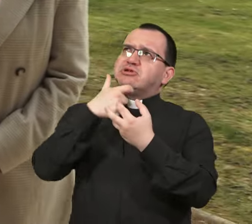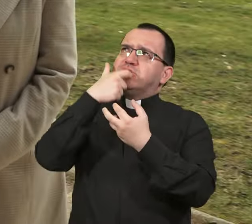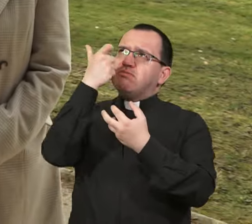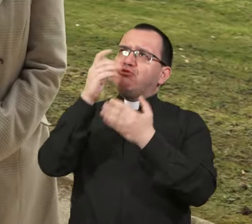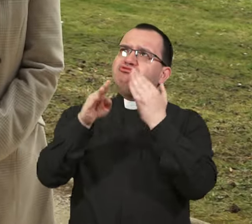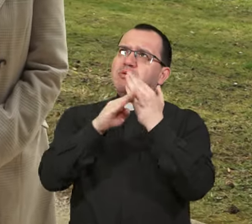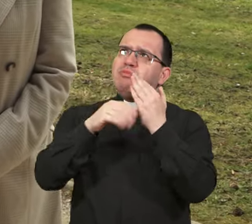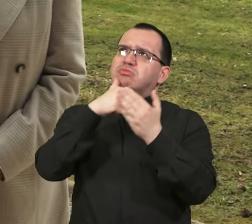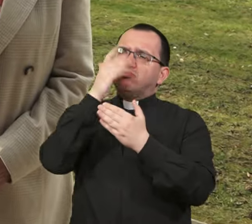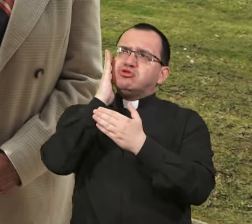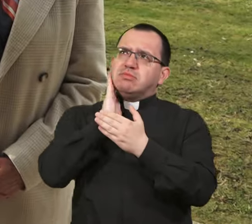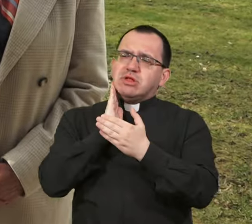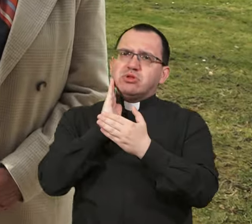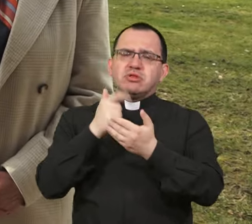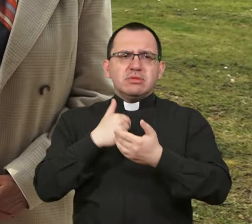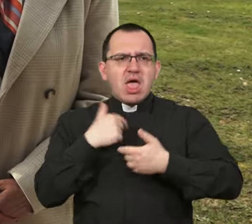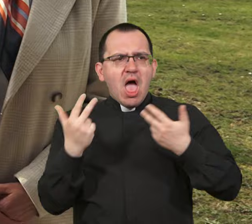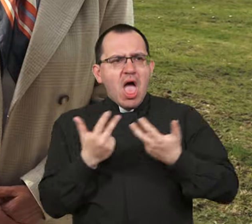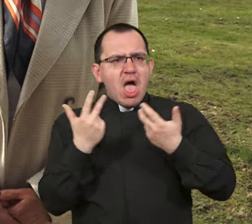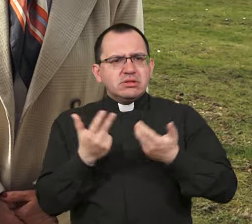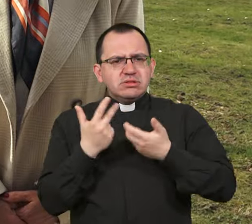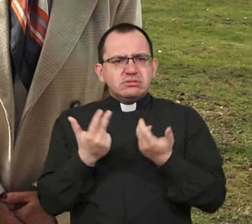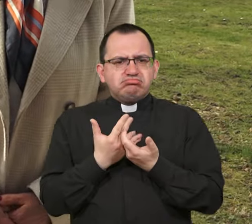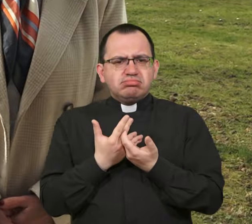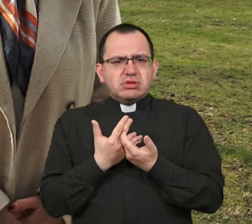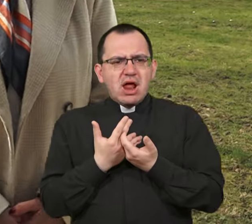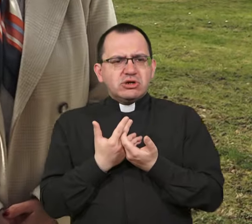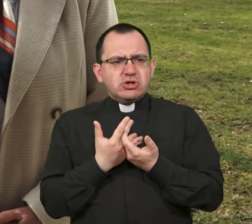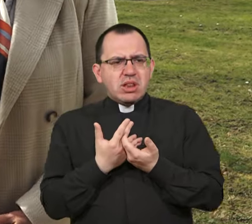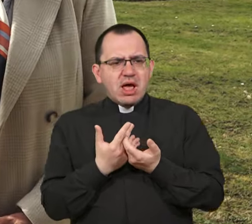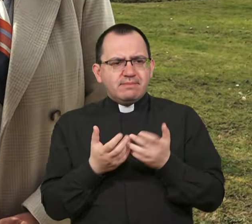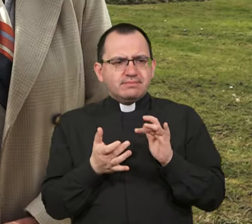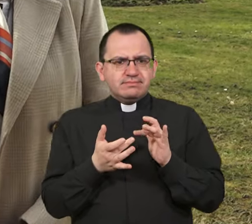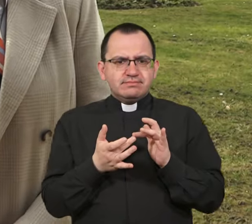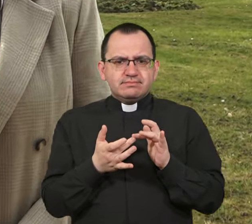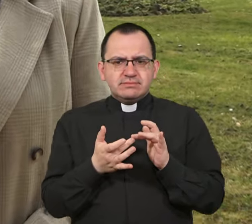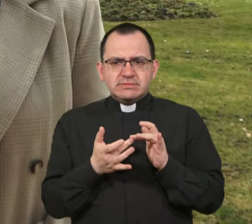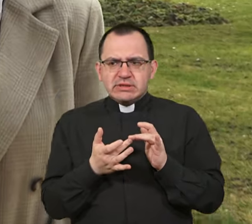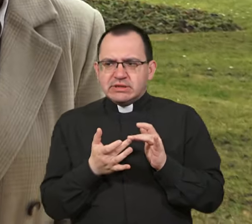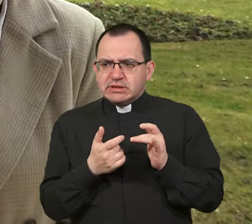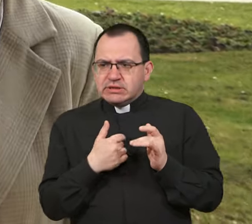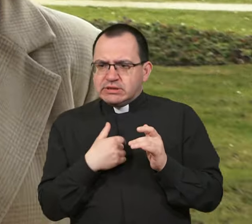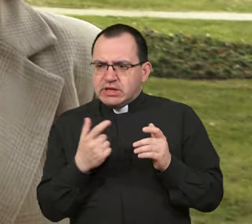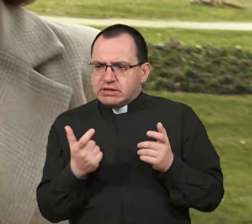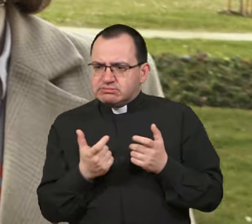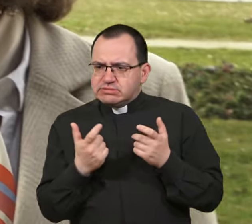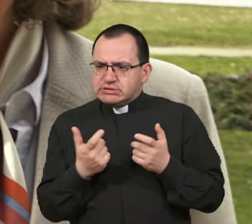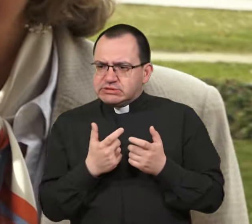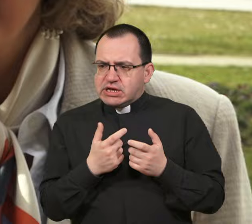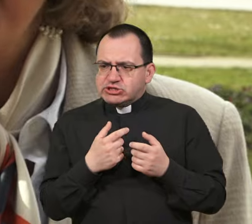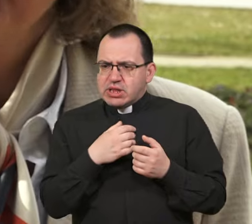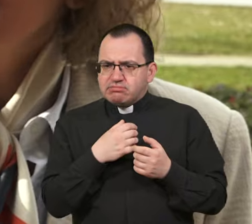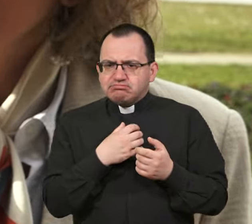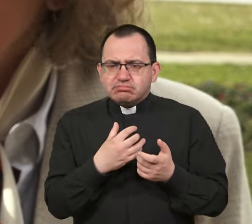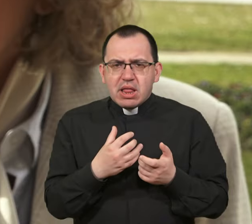milosti. I nekako sam tražila, tad je već bio internet aktualan, blago ili zrno, jer